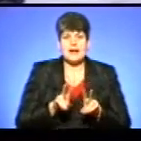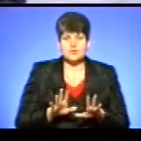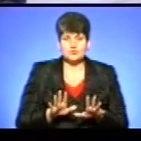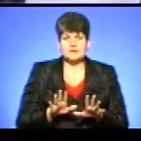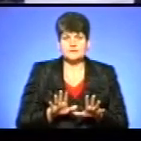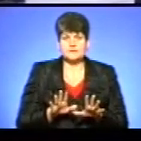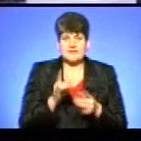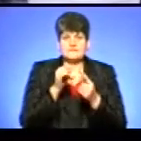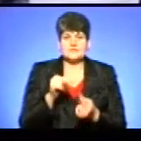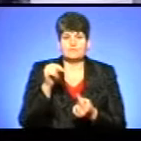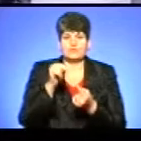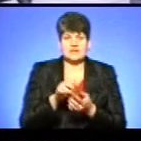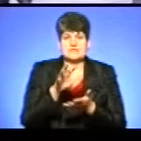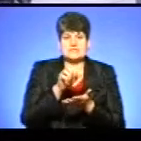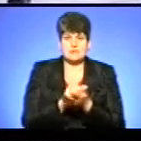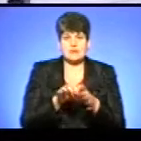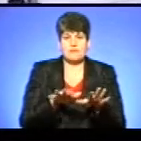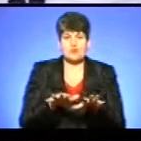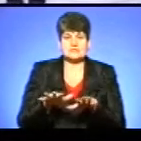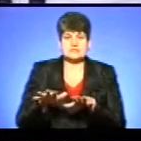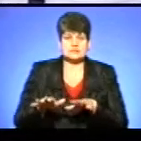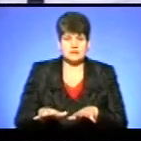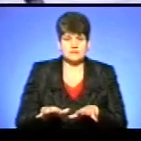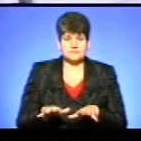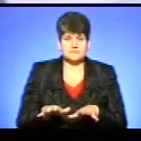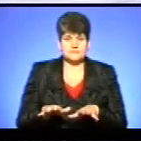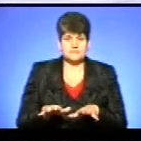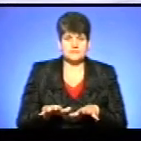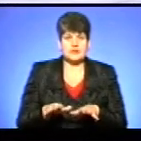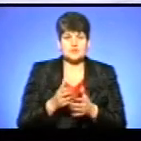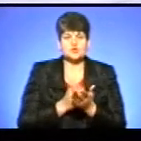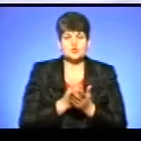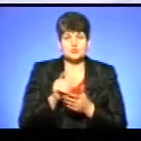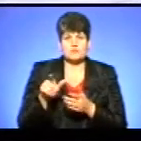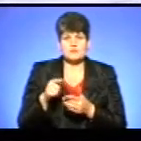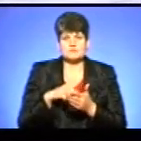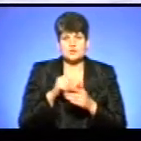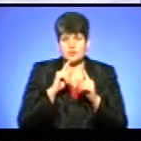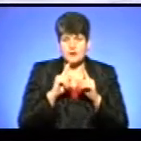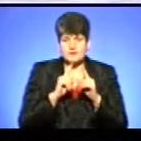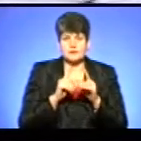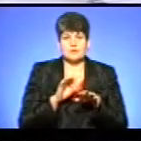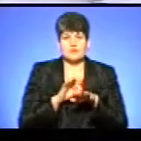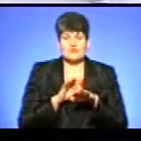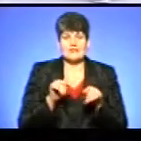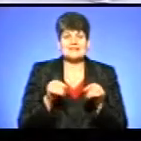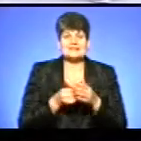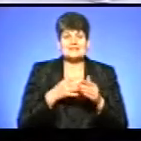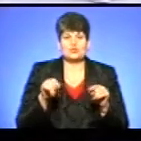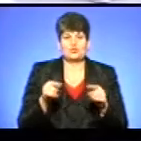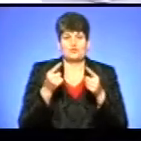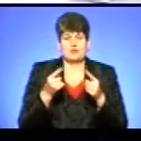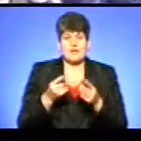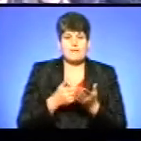переглянути відповідність займаним посадам тим службовцям міської ради, які, власне, проводять ціноутворення і політику